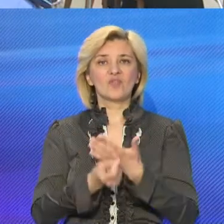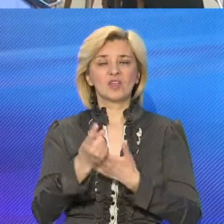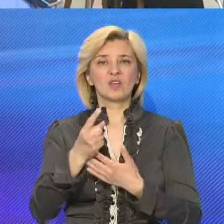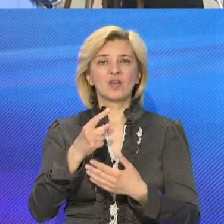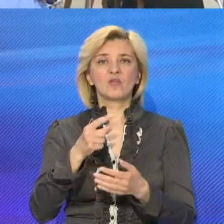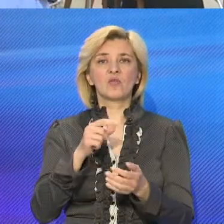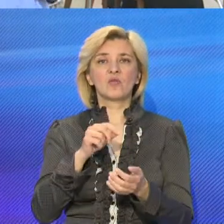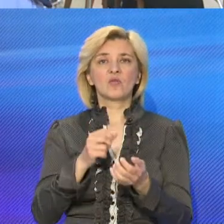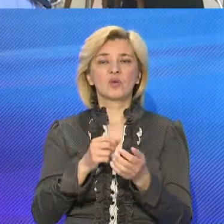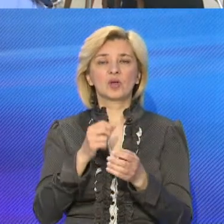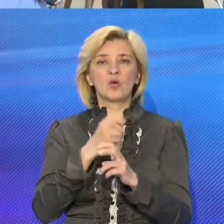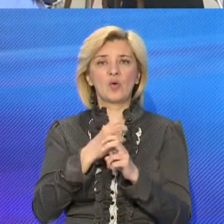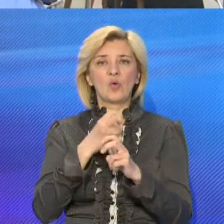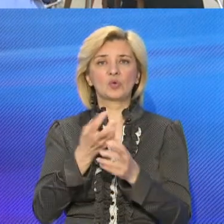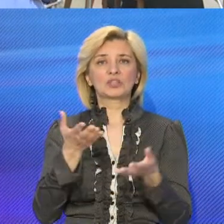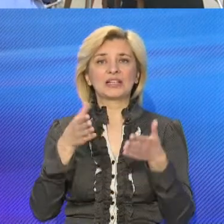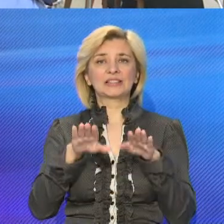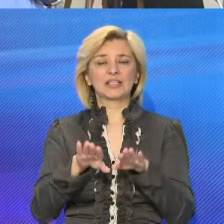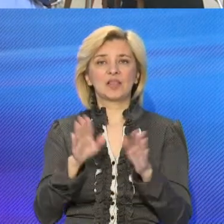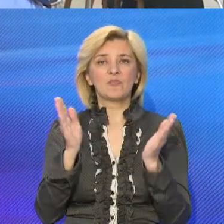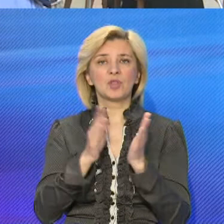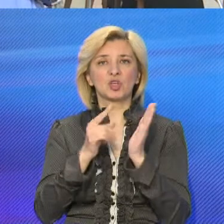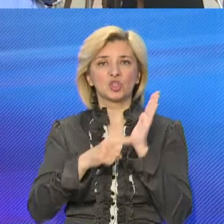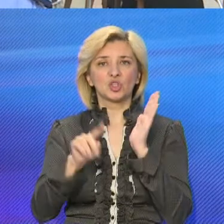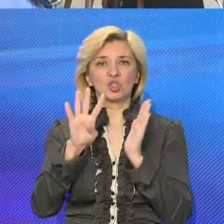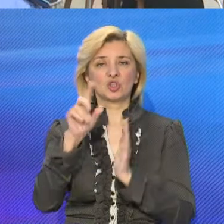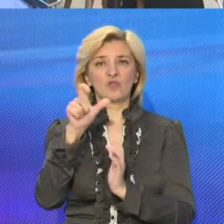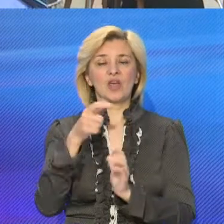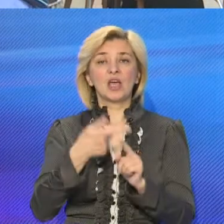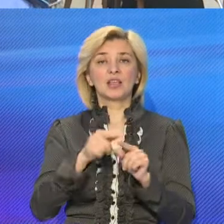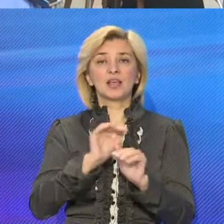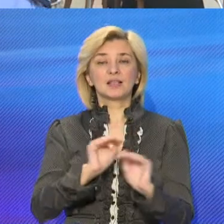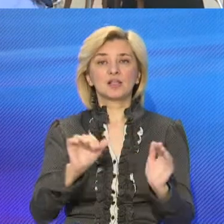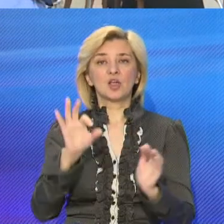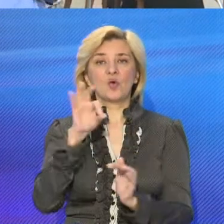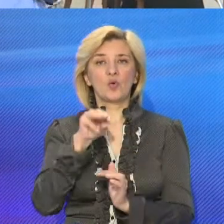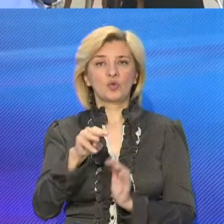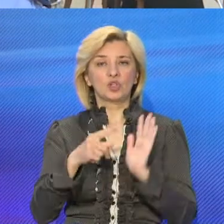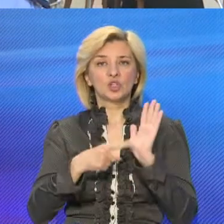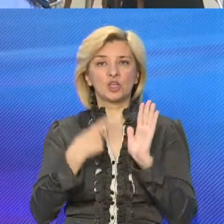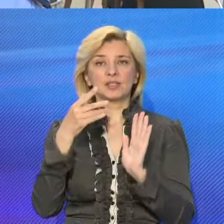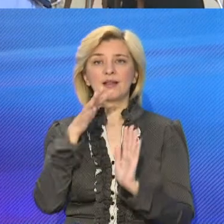минимум 64 человек. Это дети от 6 лет, женщины, старики.